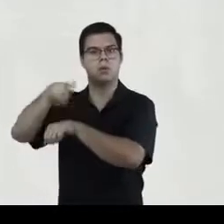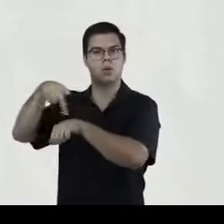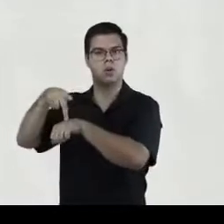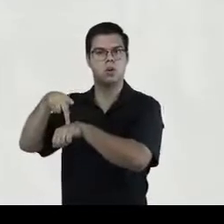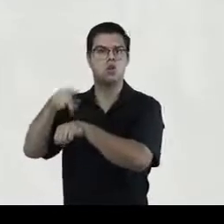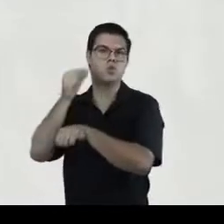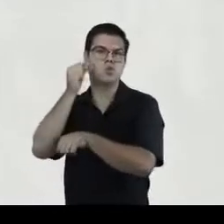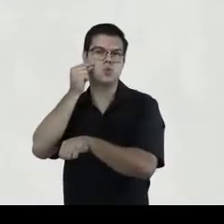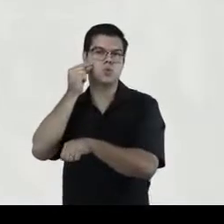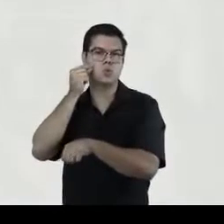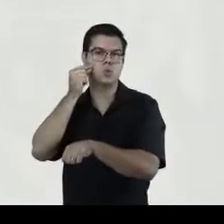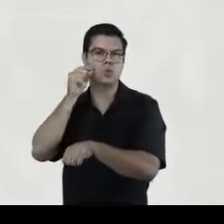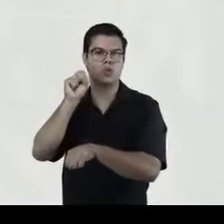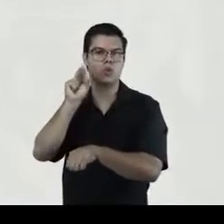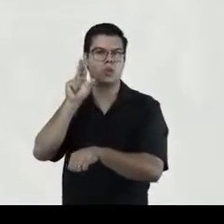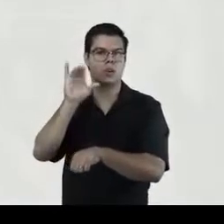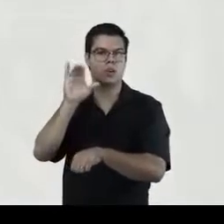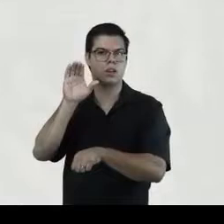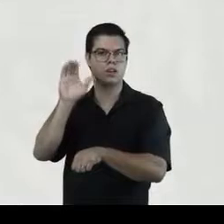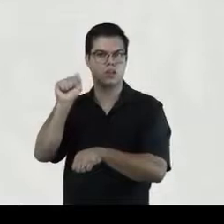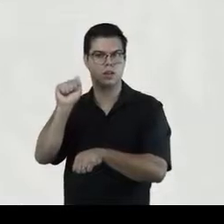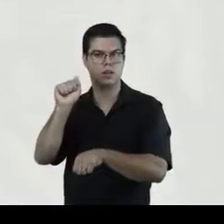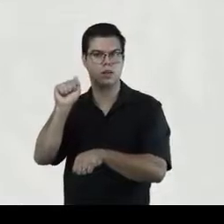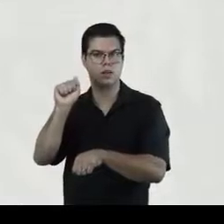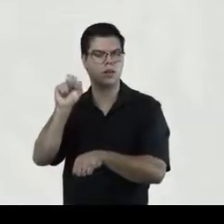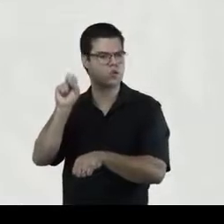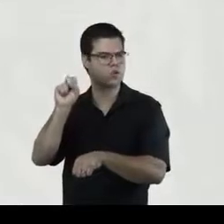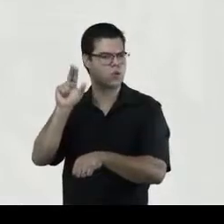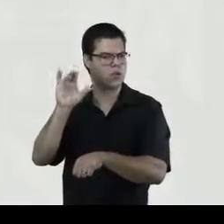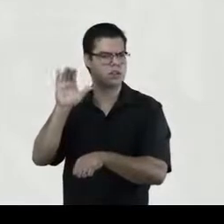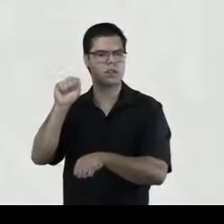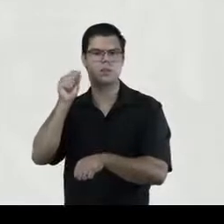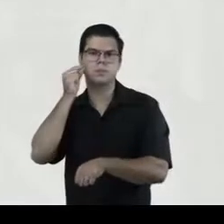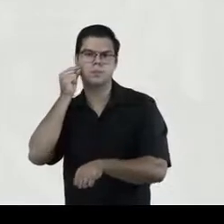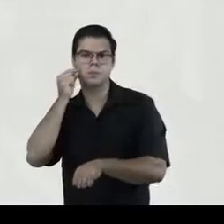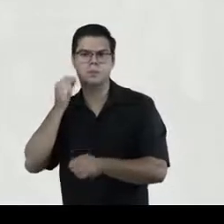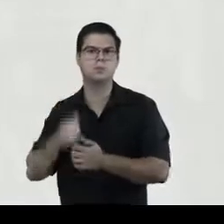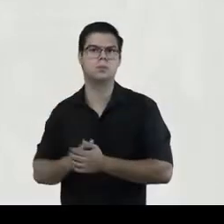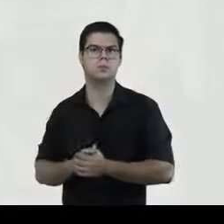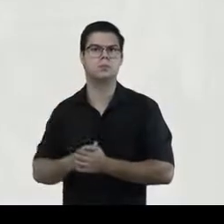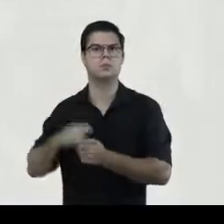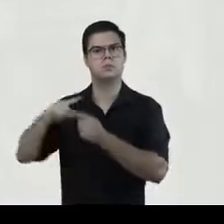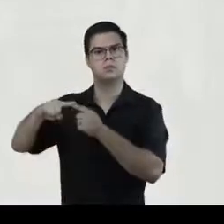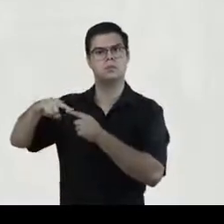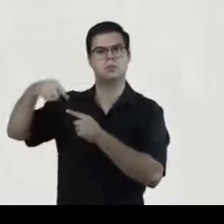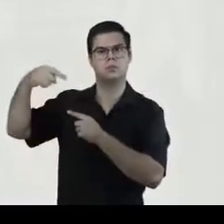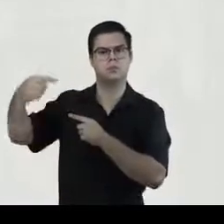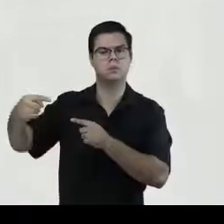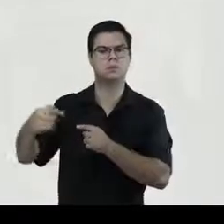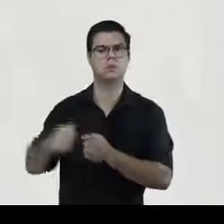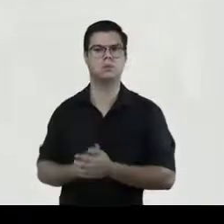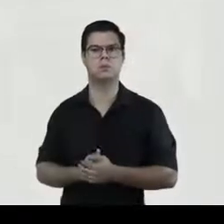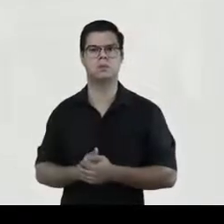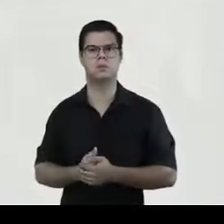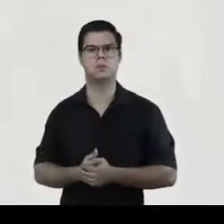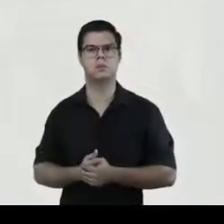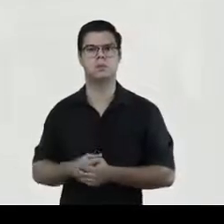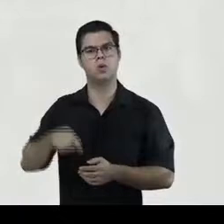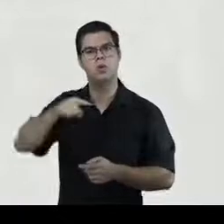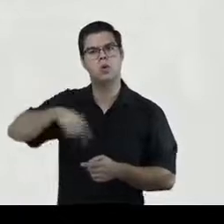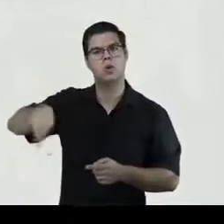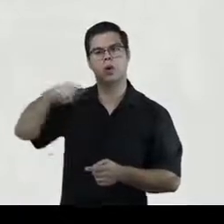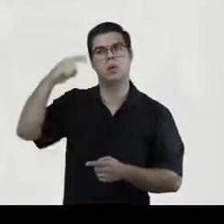succédé à Claude Lamelle. Et donc, suivante. On peut penser que les caractères